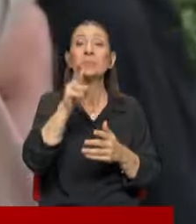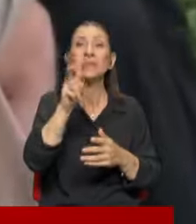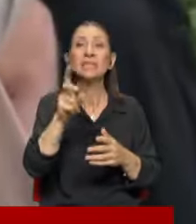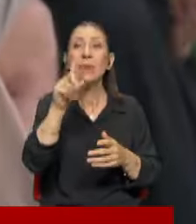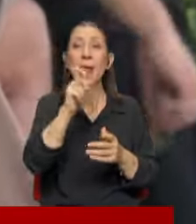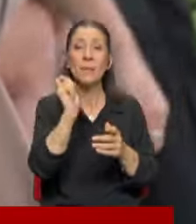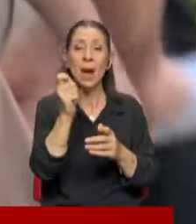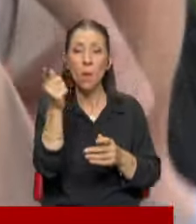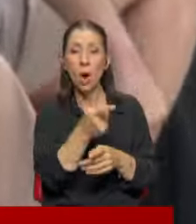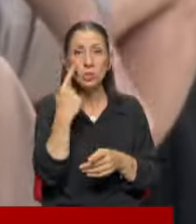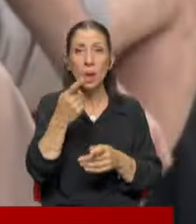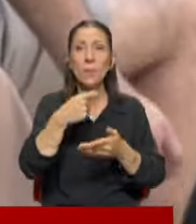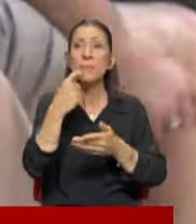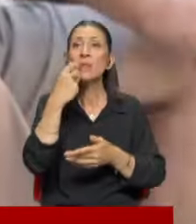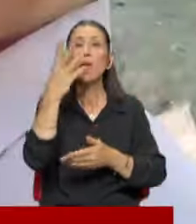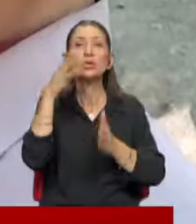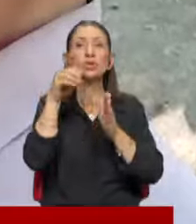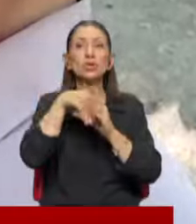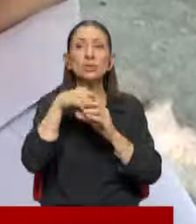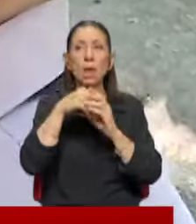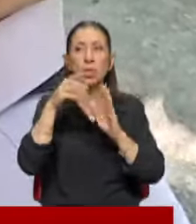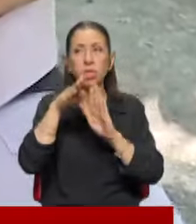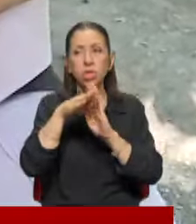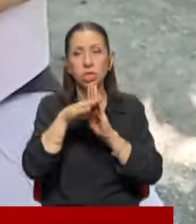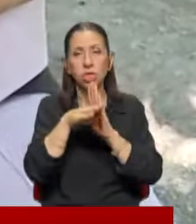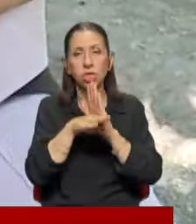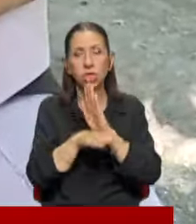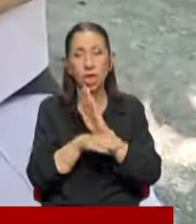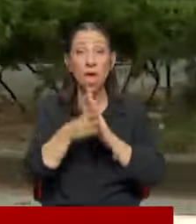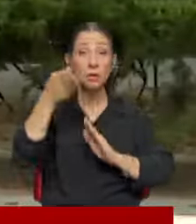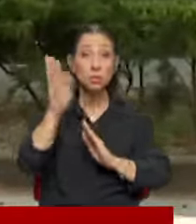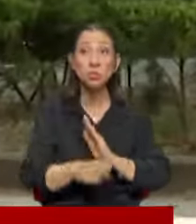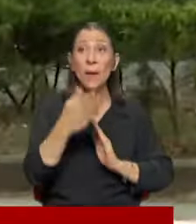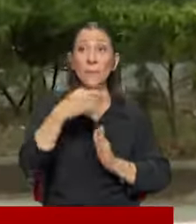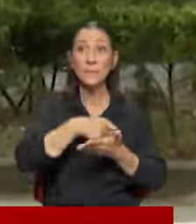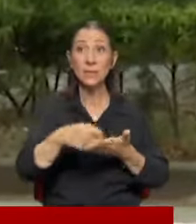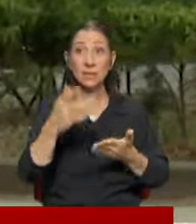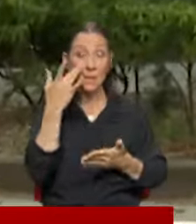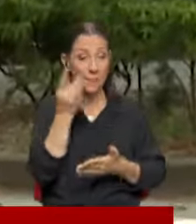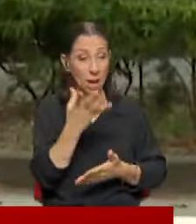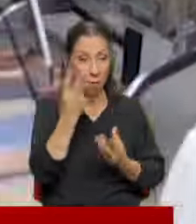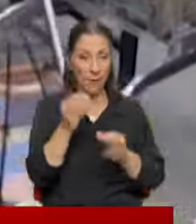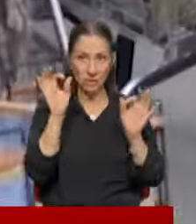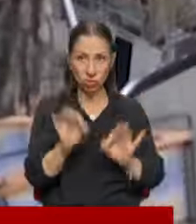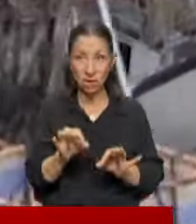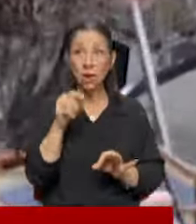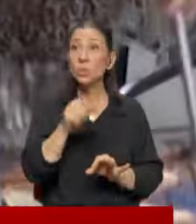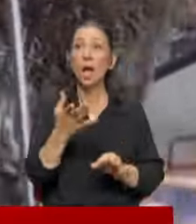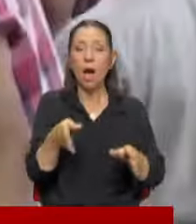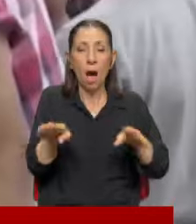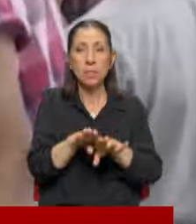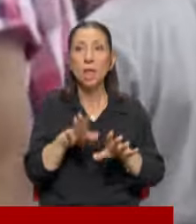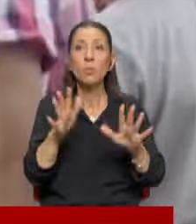bağlama oranları nedeniyle maaşlar yıllar içinde geçinilmeyecek seviyeye indi. En düşük emekli maaşı belirlenmeye başlandı. Bu kez de